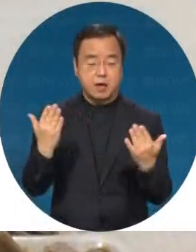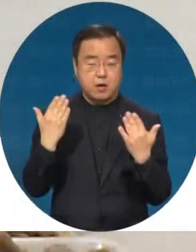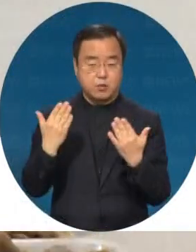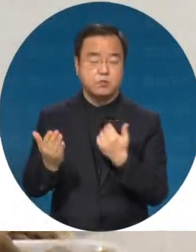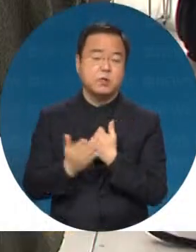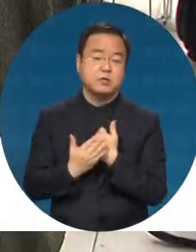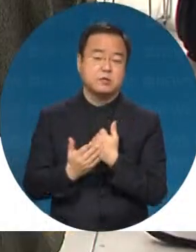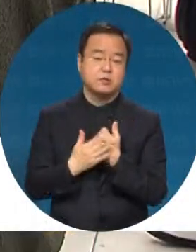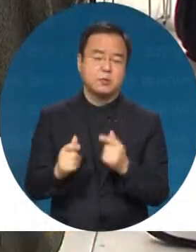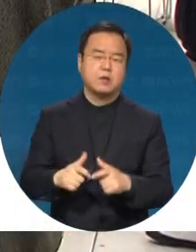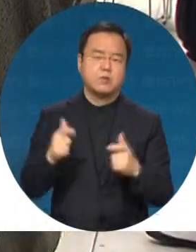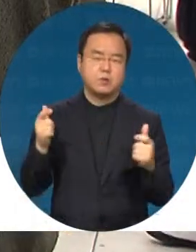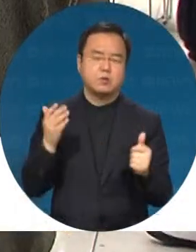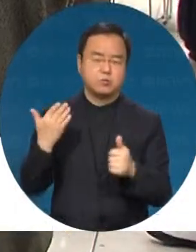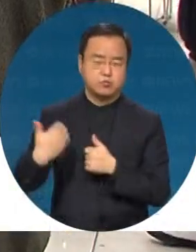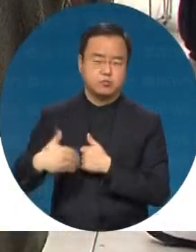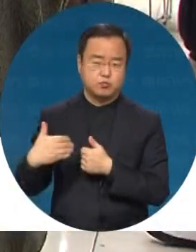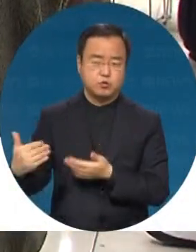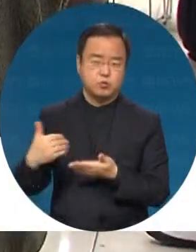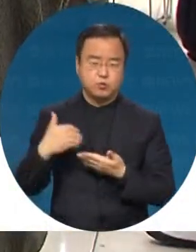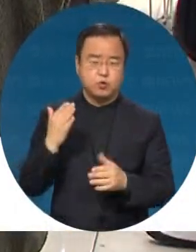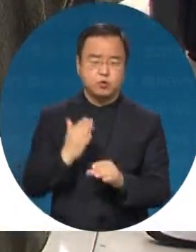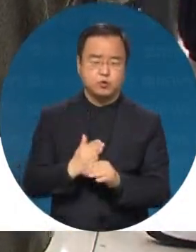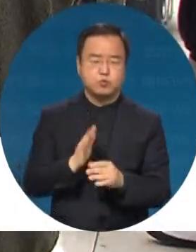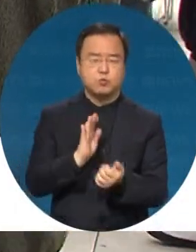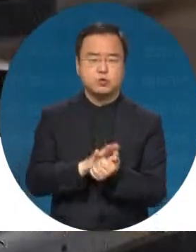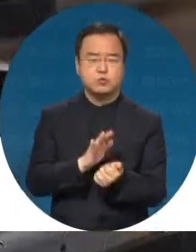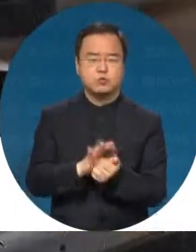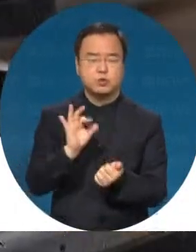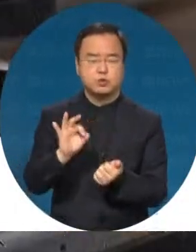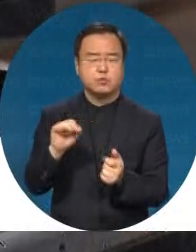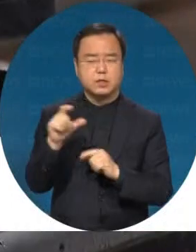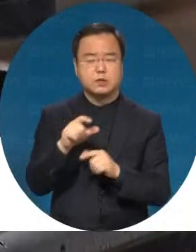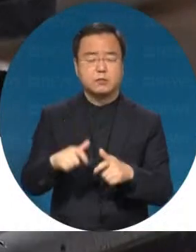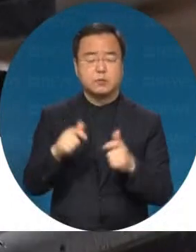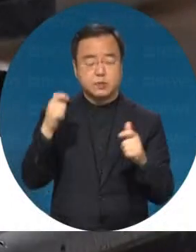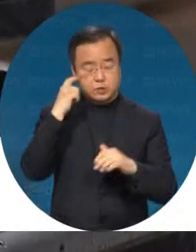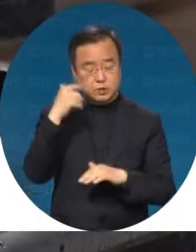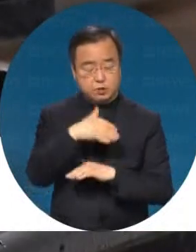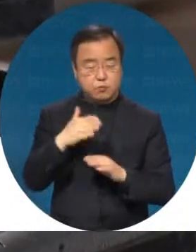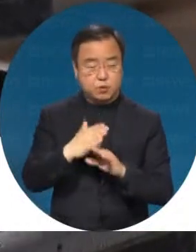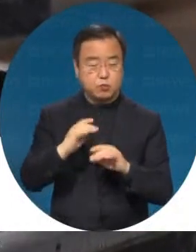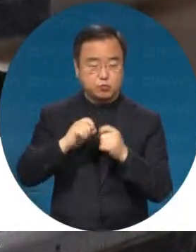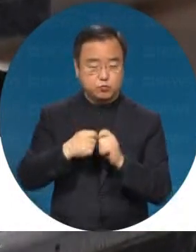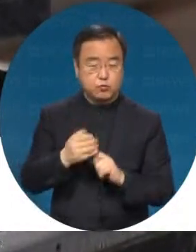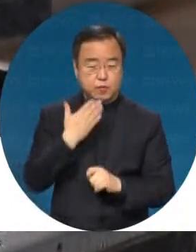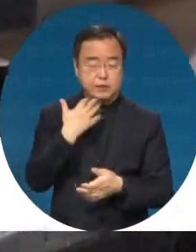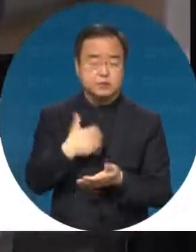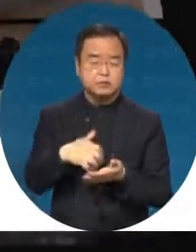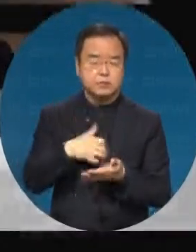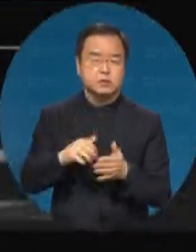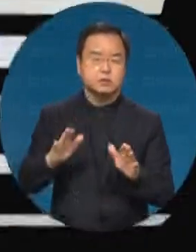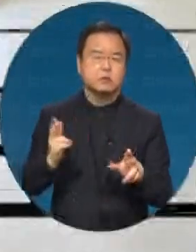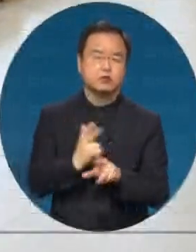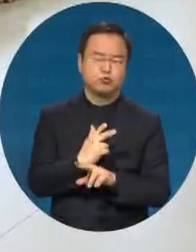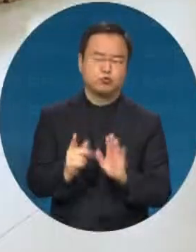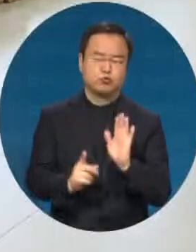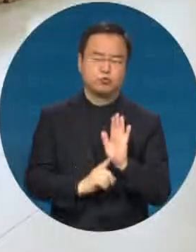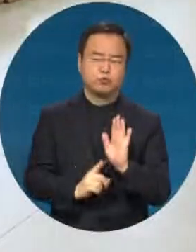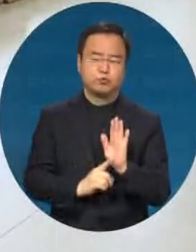총액은 15억원 이상으로 늘릴 예정이고요 다만 이제 구체적인 10수 인원은 이번주 중으로 발표할 예정입니다